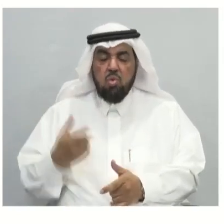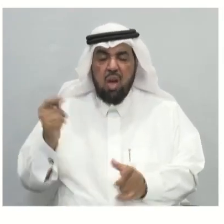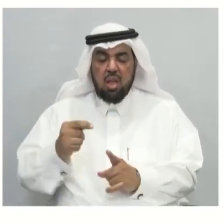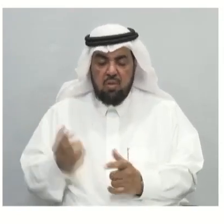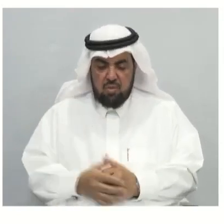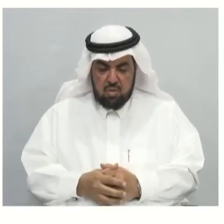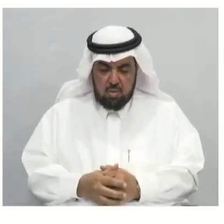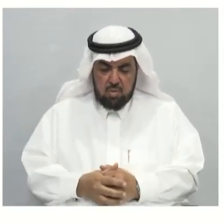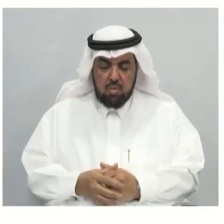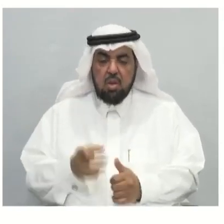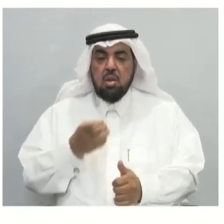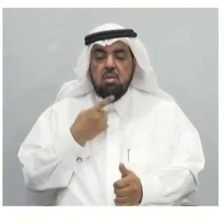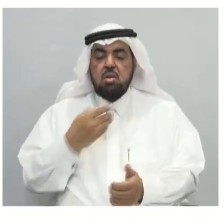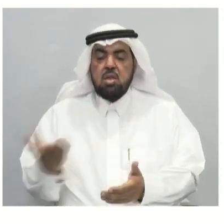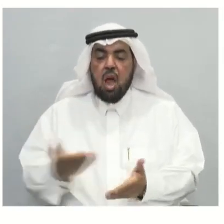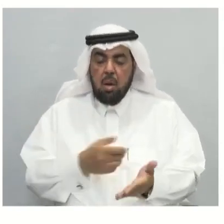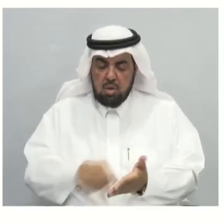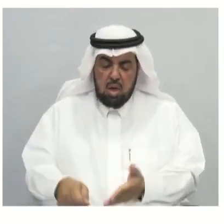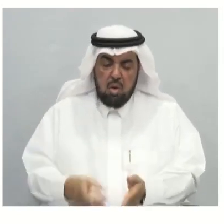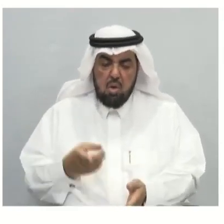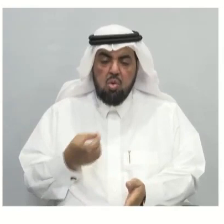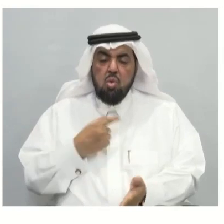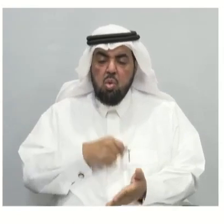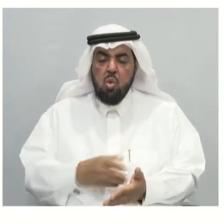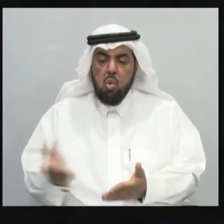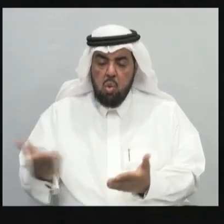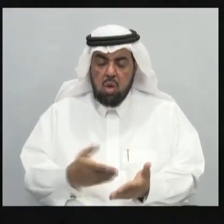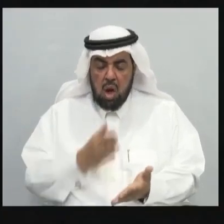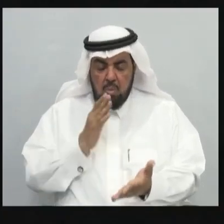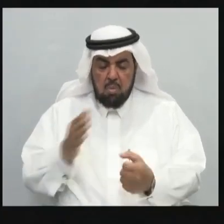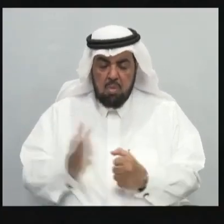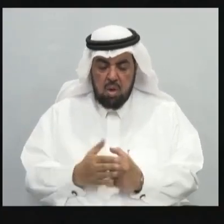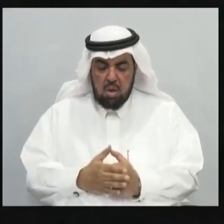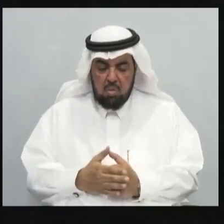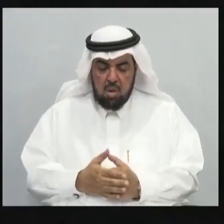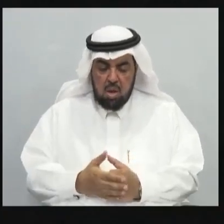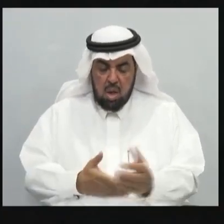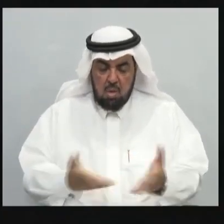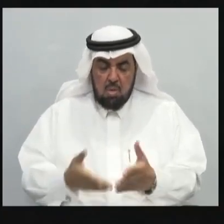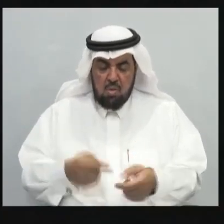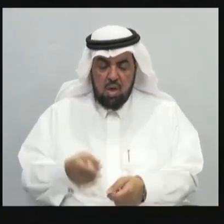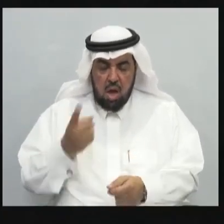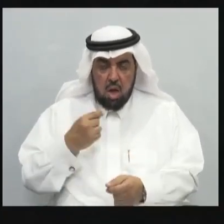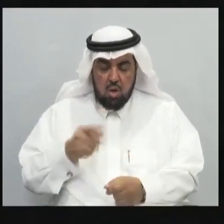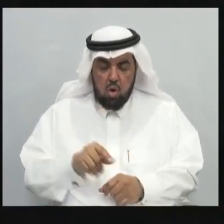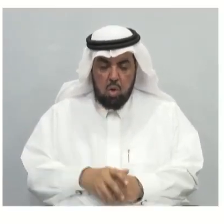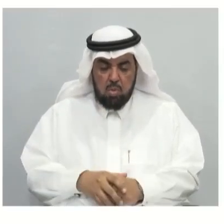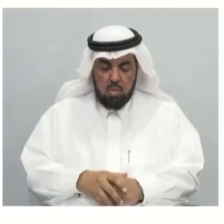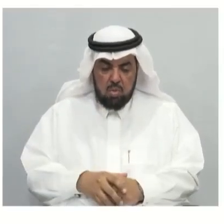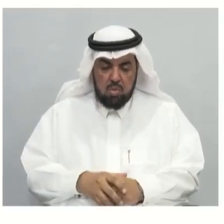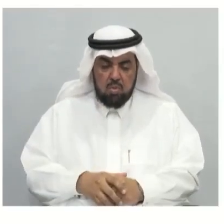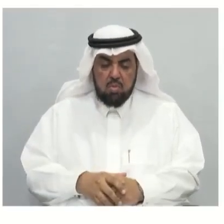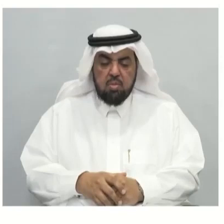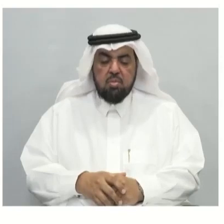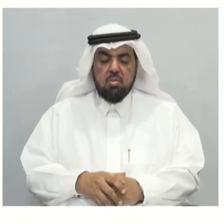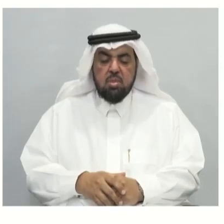مثل طلب الشراء طلب الخدمه وهذه امور انت تتعامل معك معها في حياتك اليوميه عزيزي الطالب